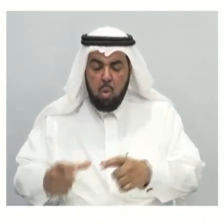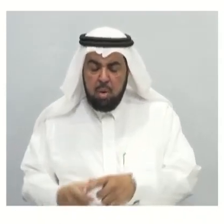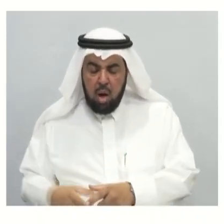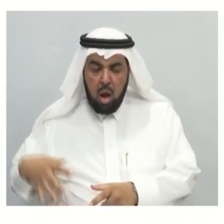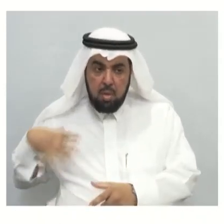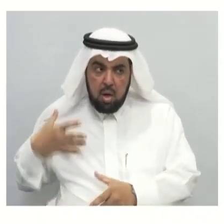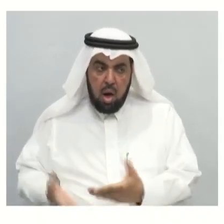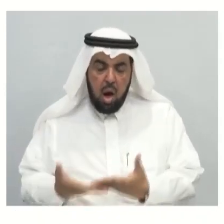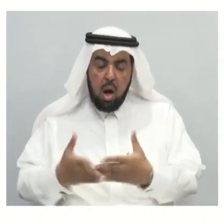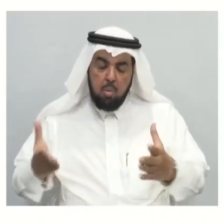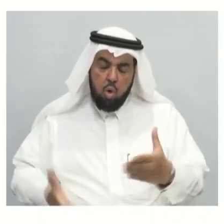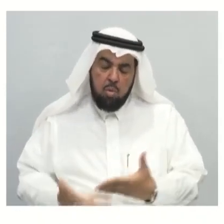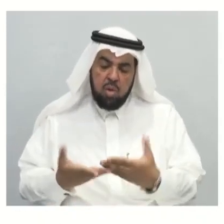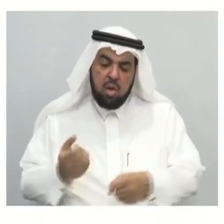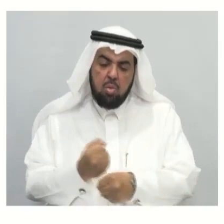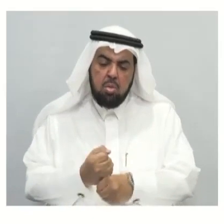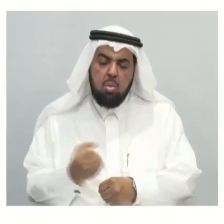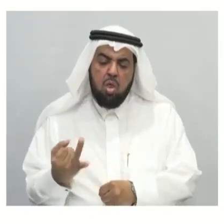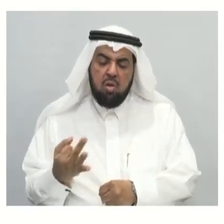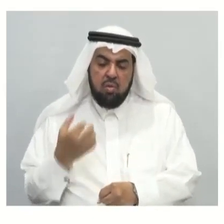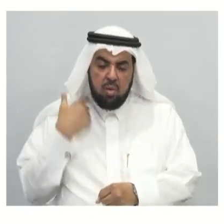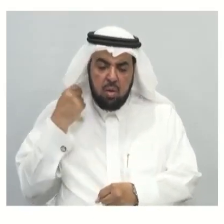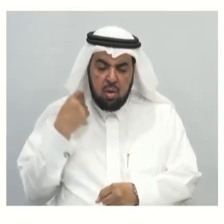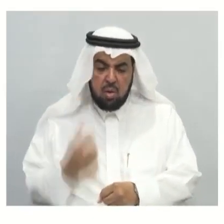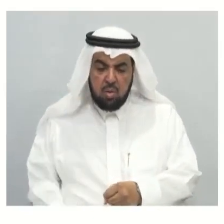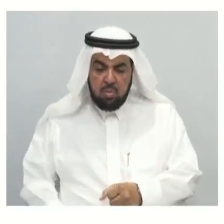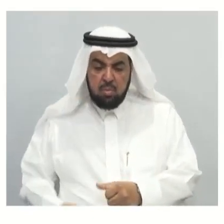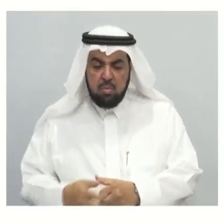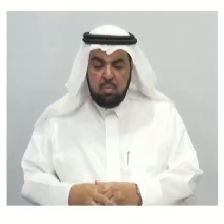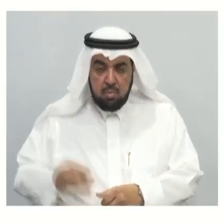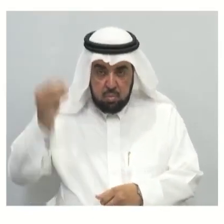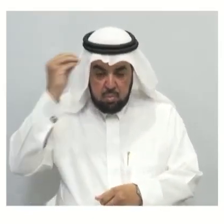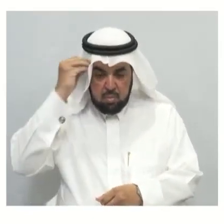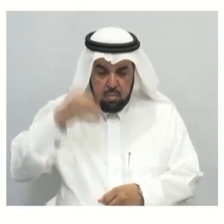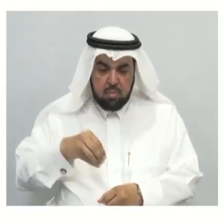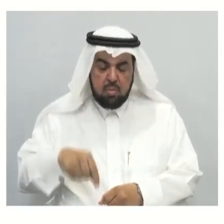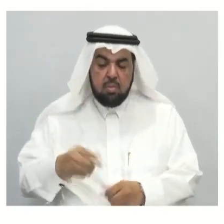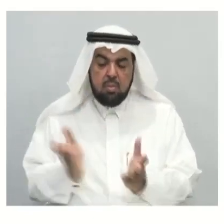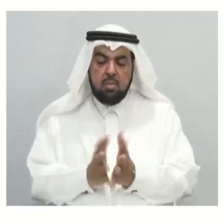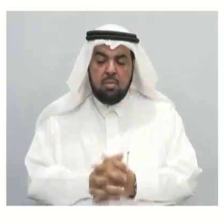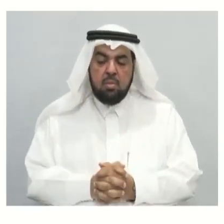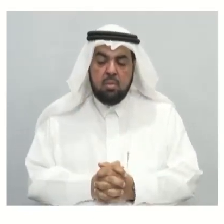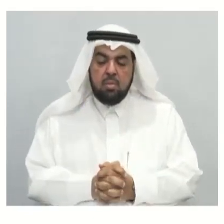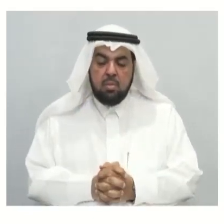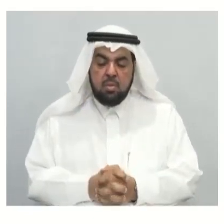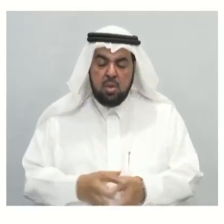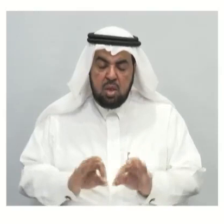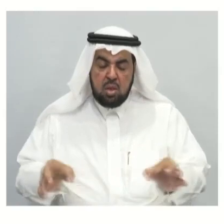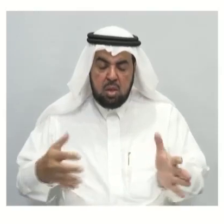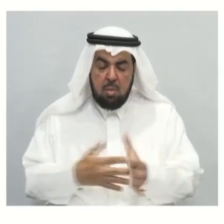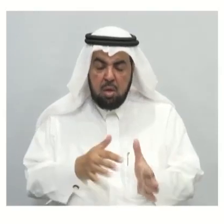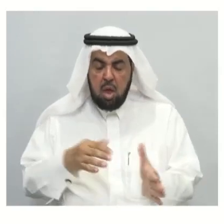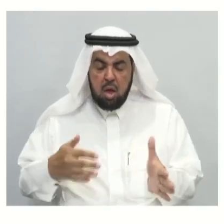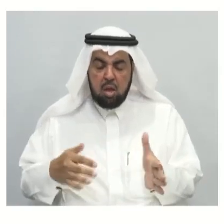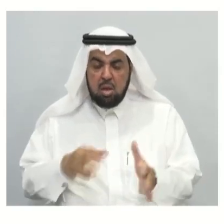وامناء مساعدين وعدد من الموظفين بذلك تعرفنا في هذا اليوم على نشاه جامعه